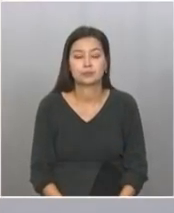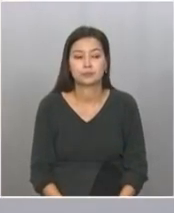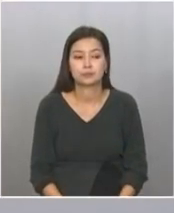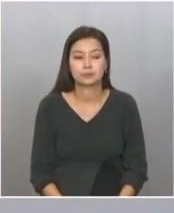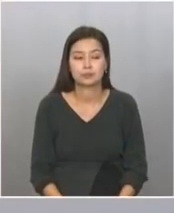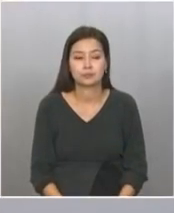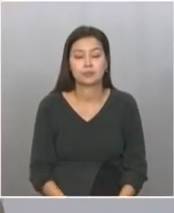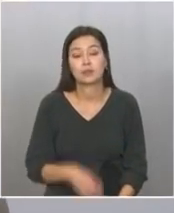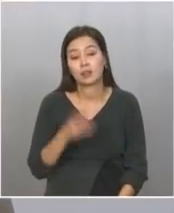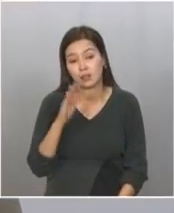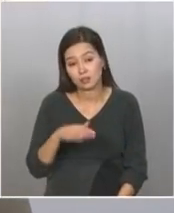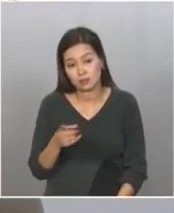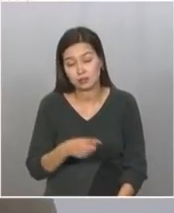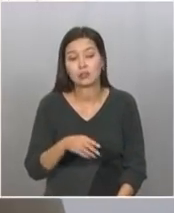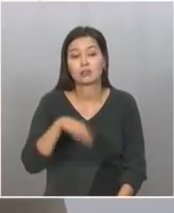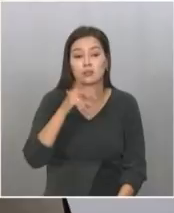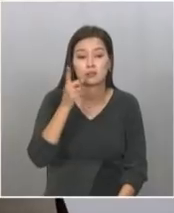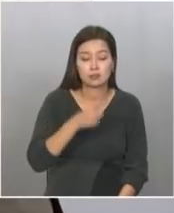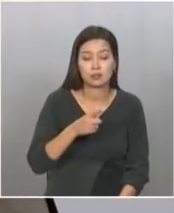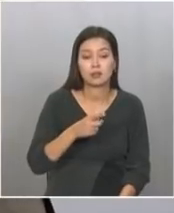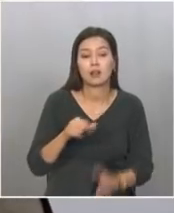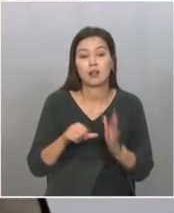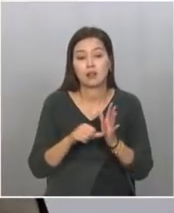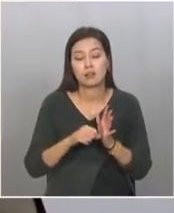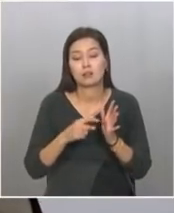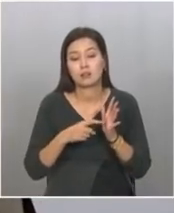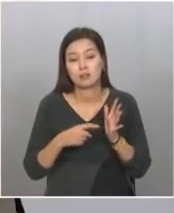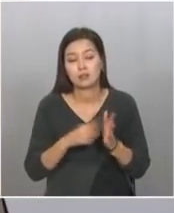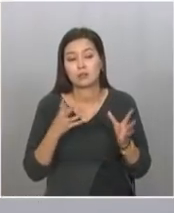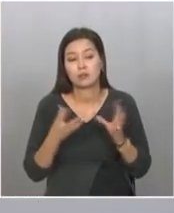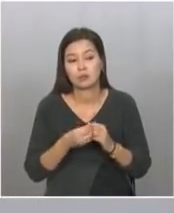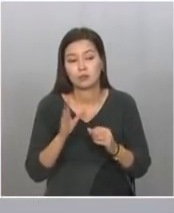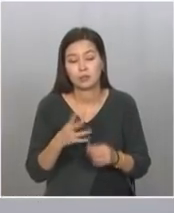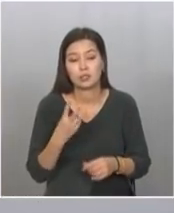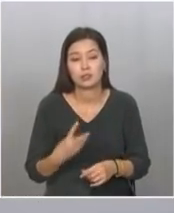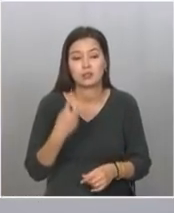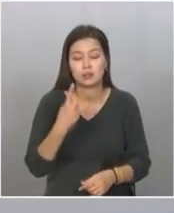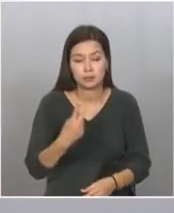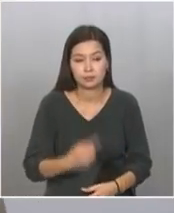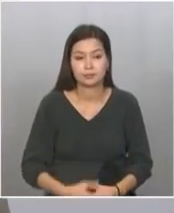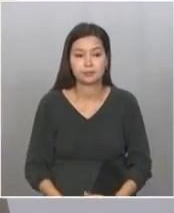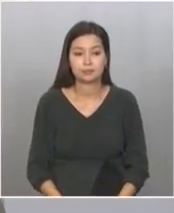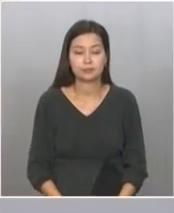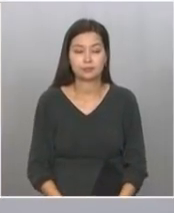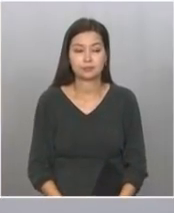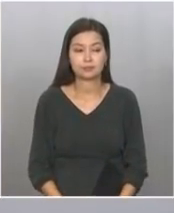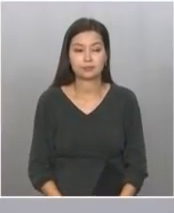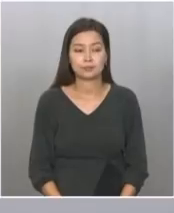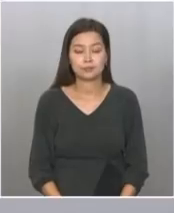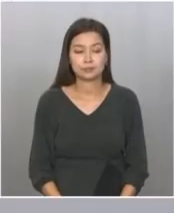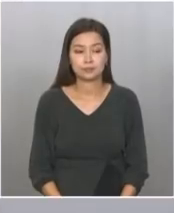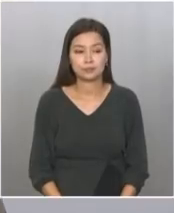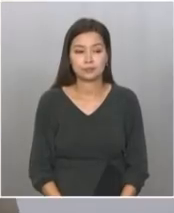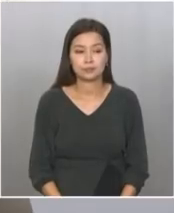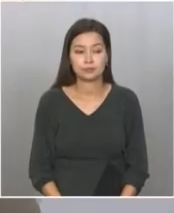қысқартайық. Алымында бөлімінде 6-ға қысқартамыз. Е? Сонда 6-ны 6-ға бөлсек 1 шығады, 12-ні 6-ға